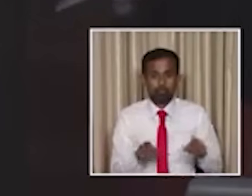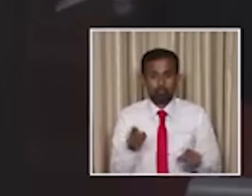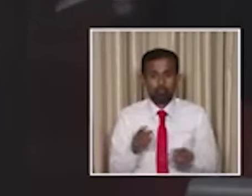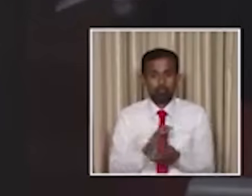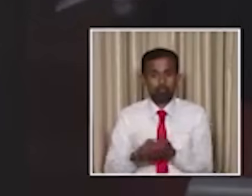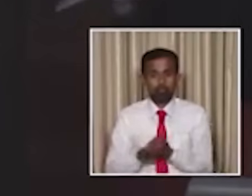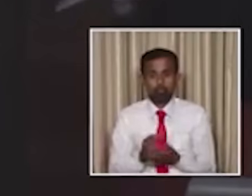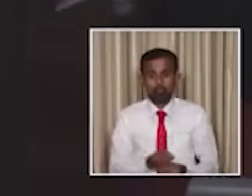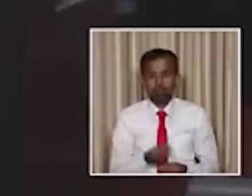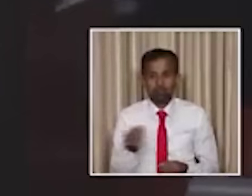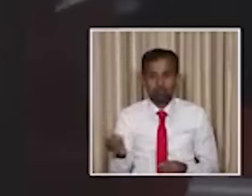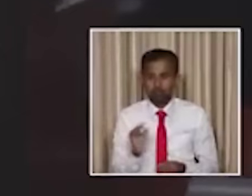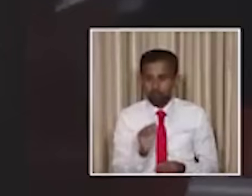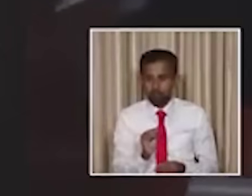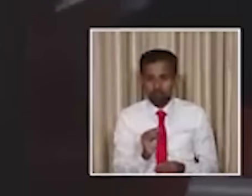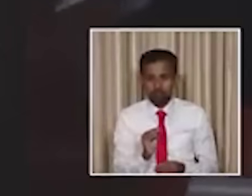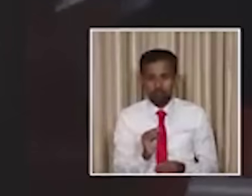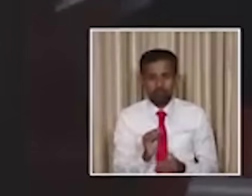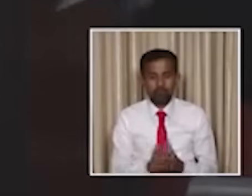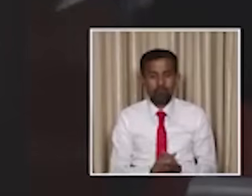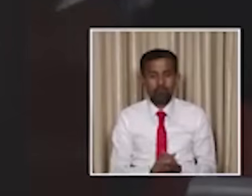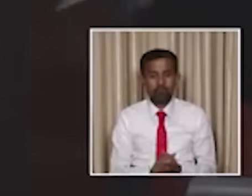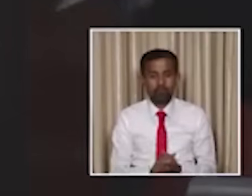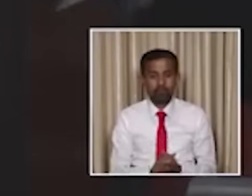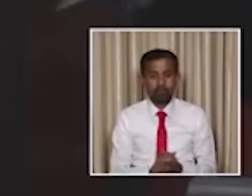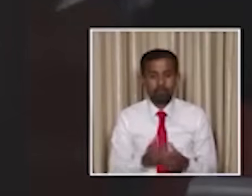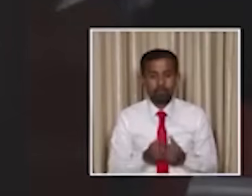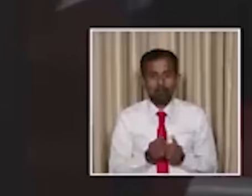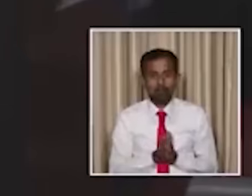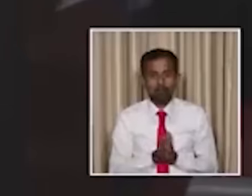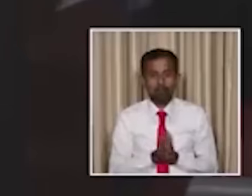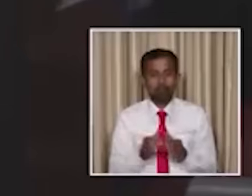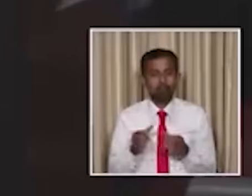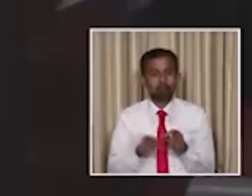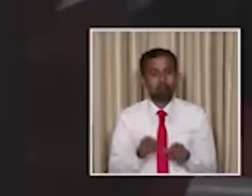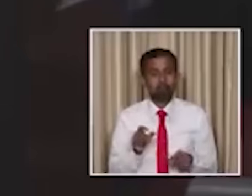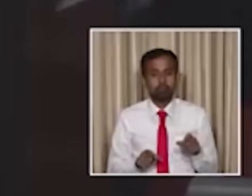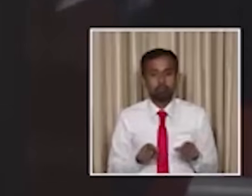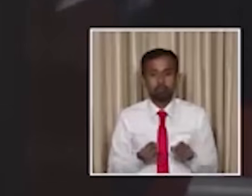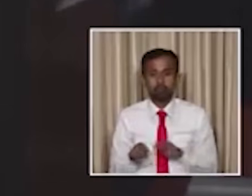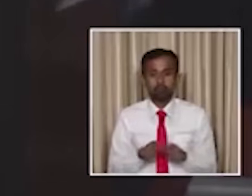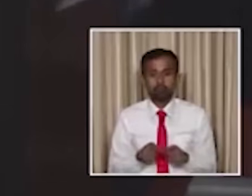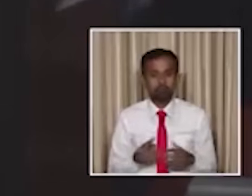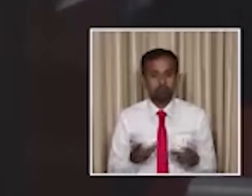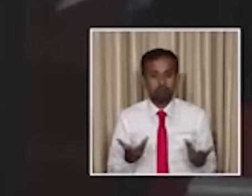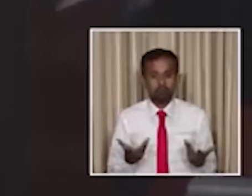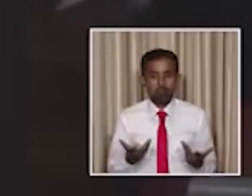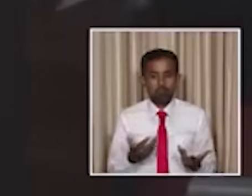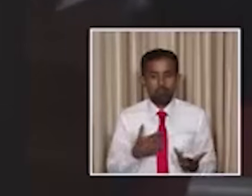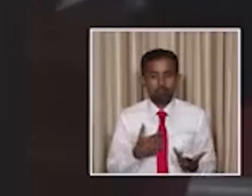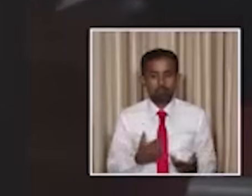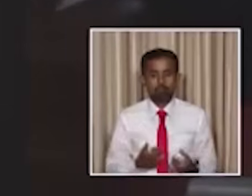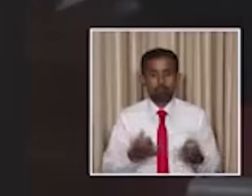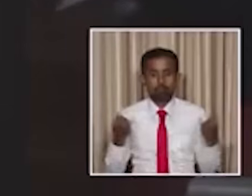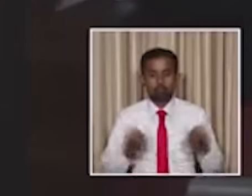எதிர்ப்பரசியல் நடத்தி கொக்கரிப்பதற்காகவே தேர்தலில் போட்டியிடுகின்றார்கள். இத்தகைய சாபக்கேடுதான் தமிழ் பேசும் மக்களின்